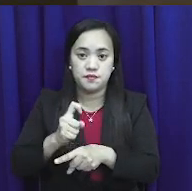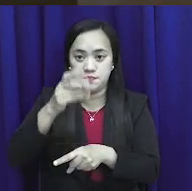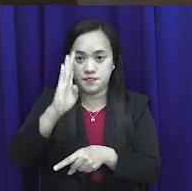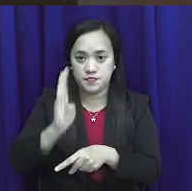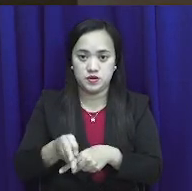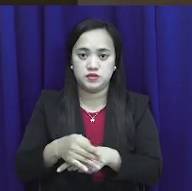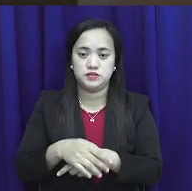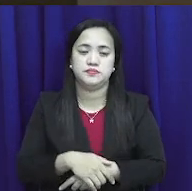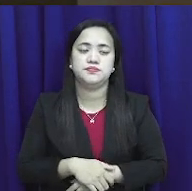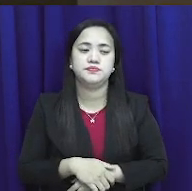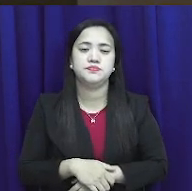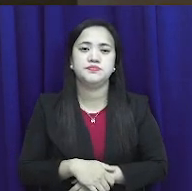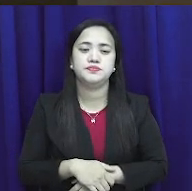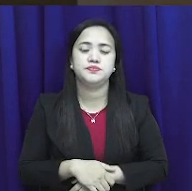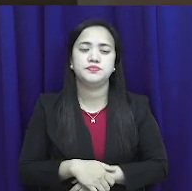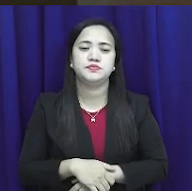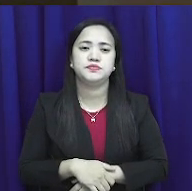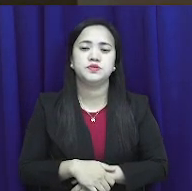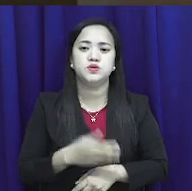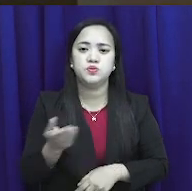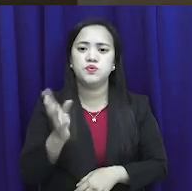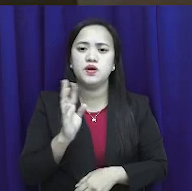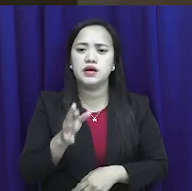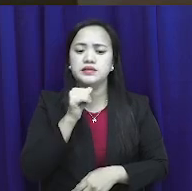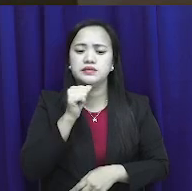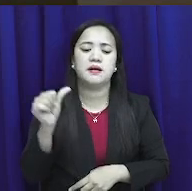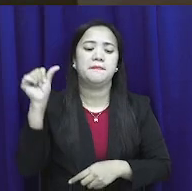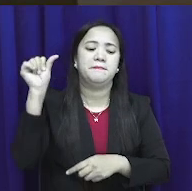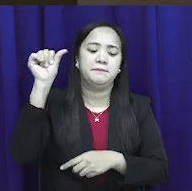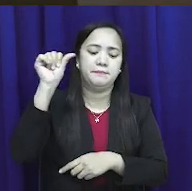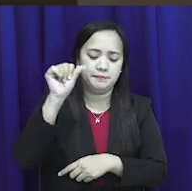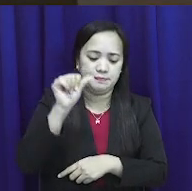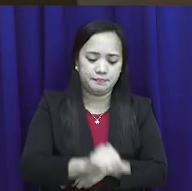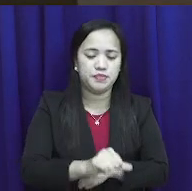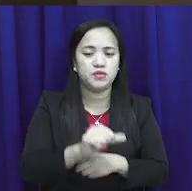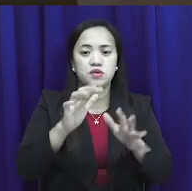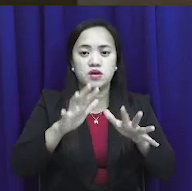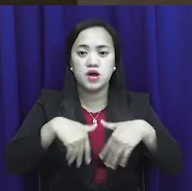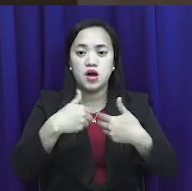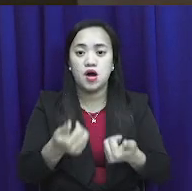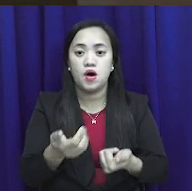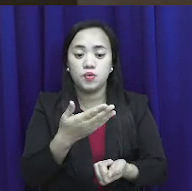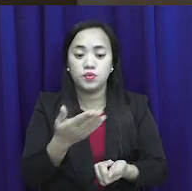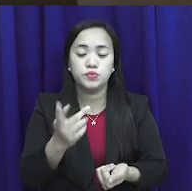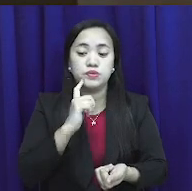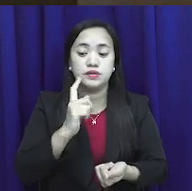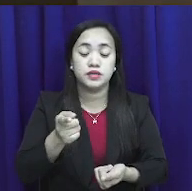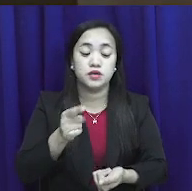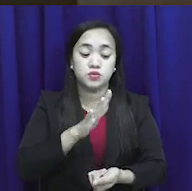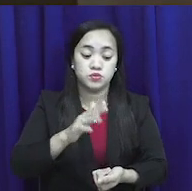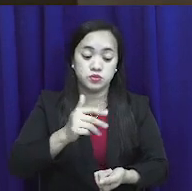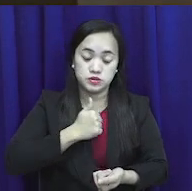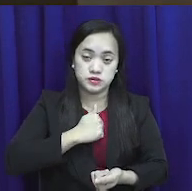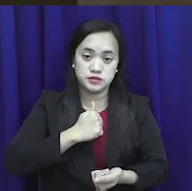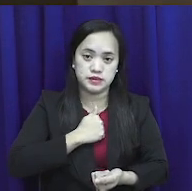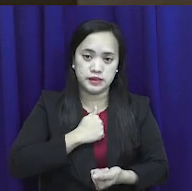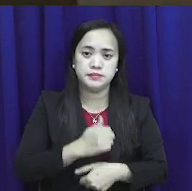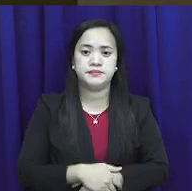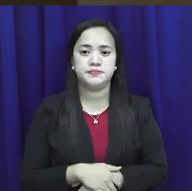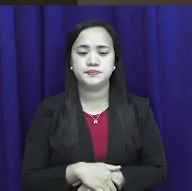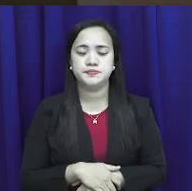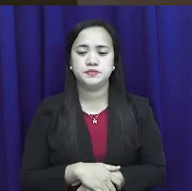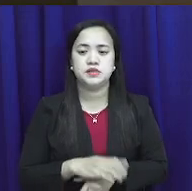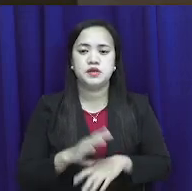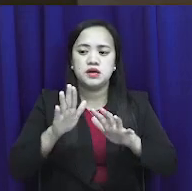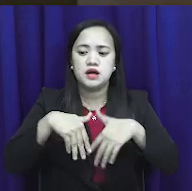not hindi kayo d- deprive you are not being deprived of how you should express yourself you see or